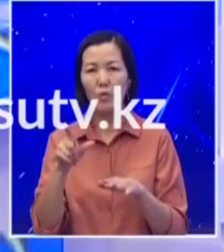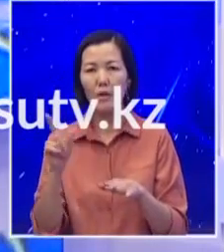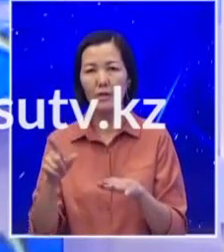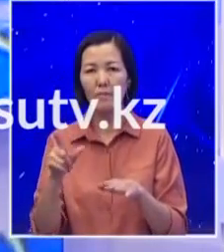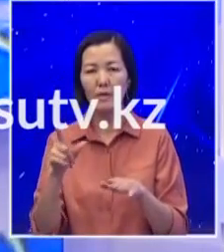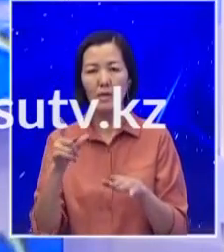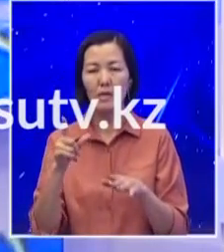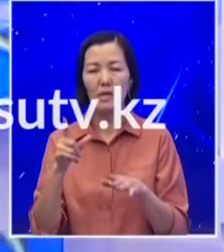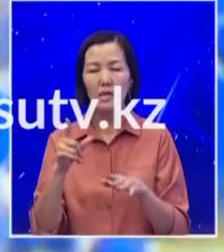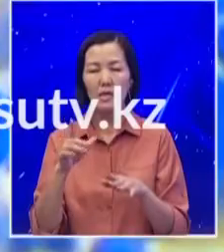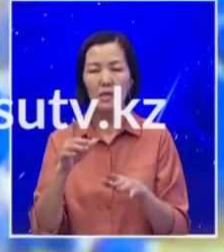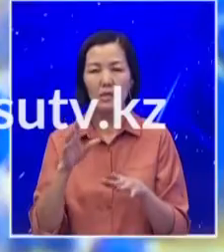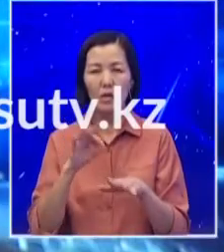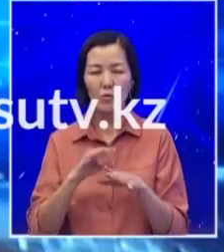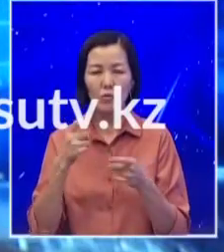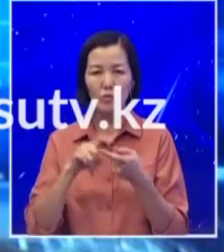ілікті.